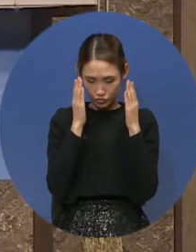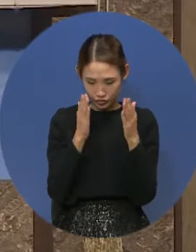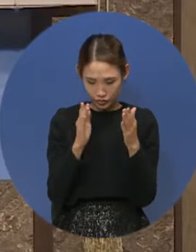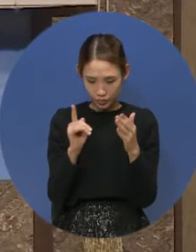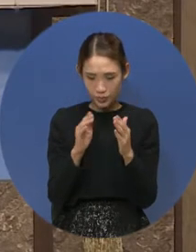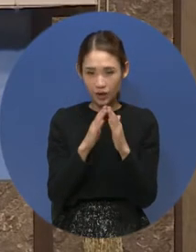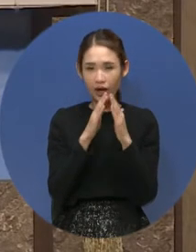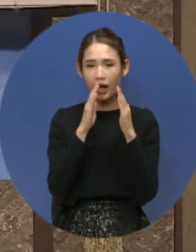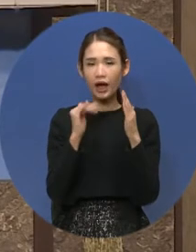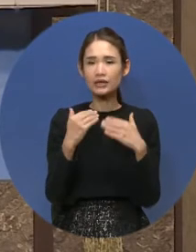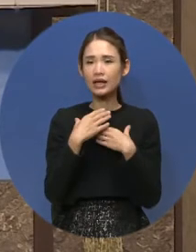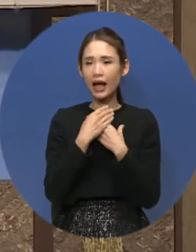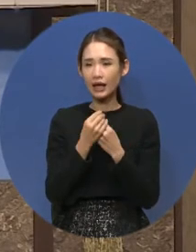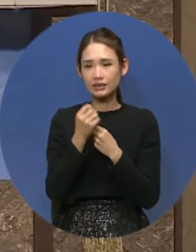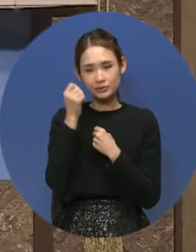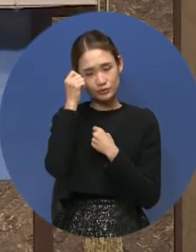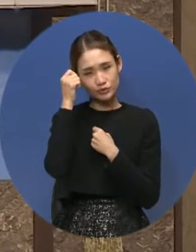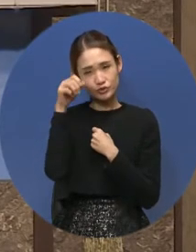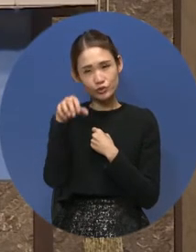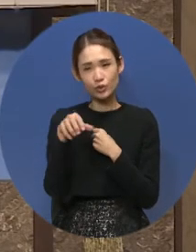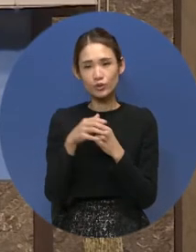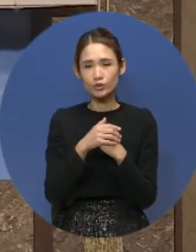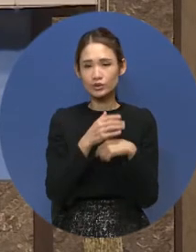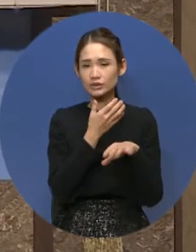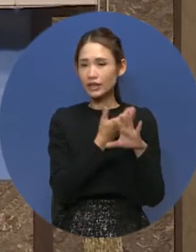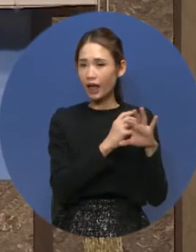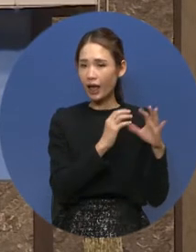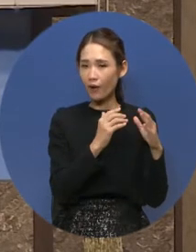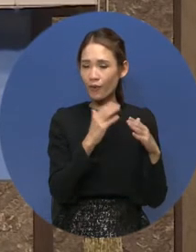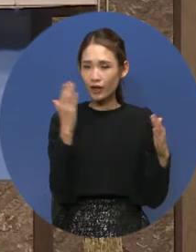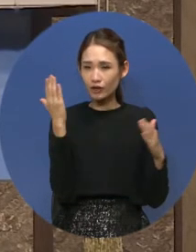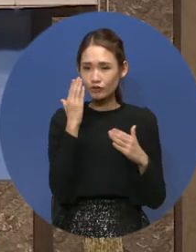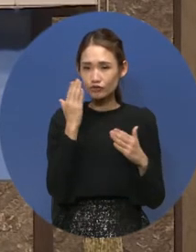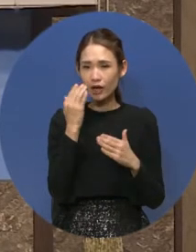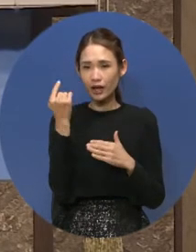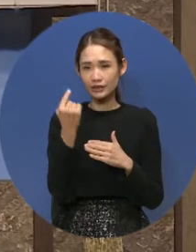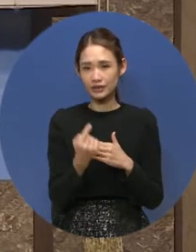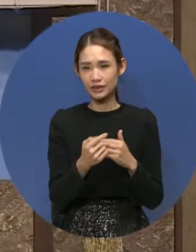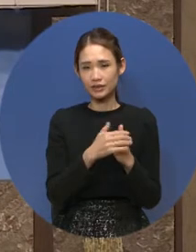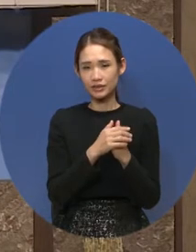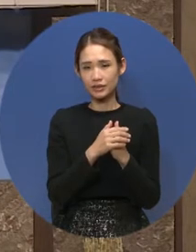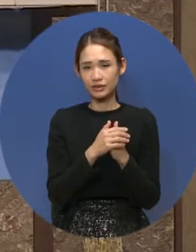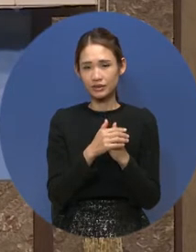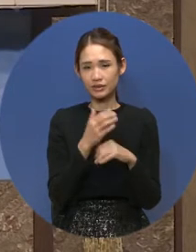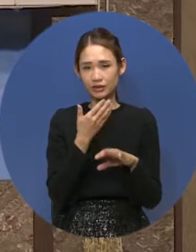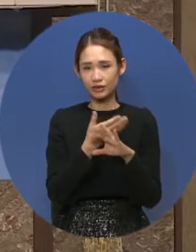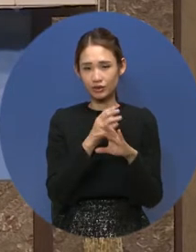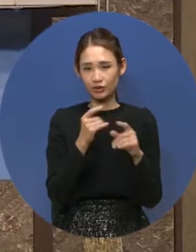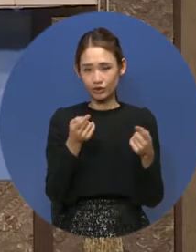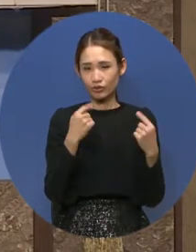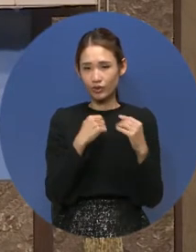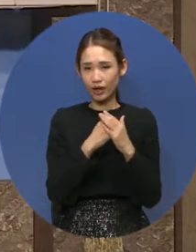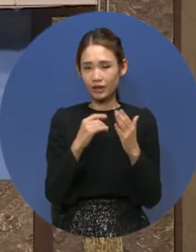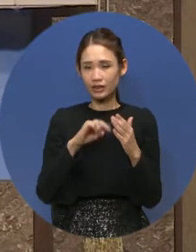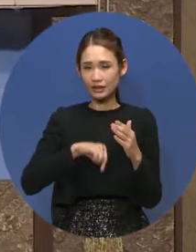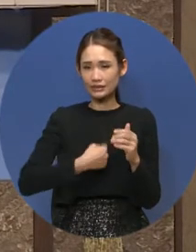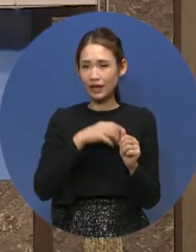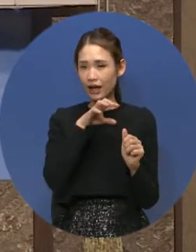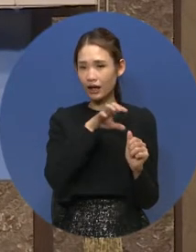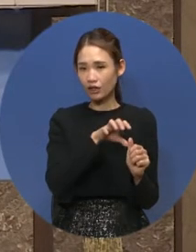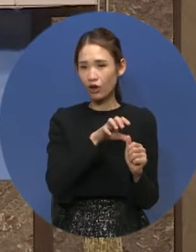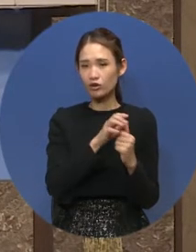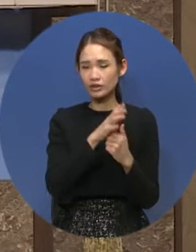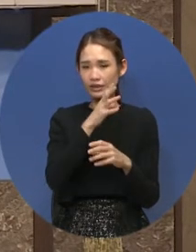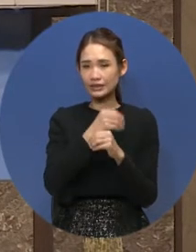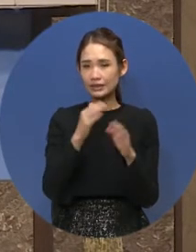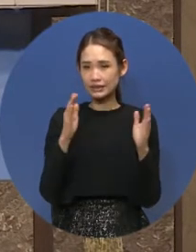가족 안심 숙소라고 해외 유학생이나 해외 거주민들이 입국할 때 자가격리가 되는데요. 네.